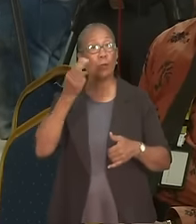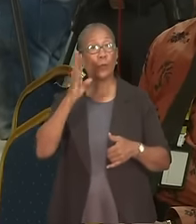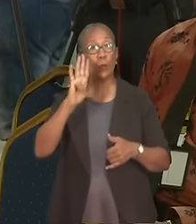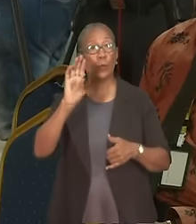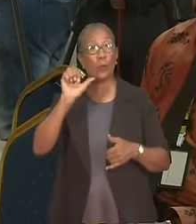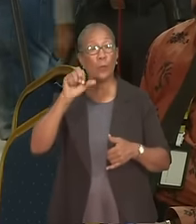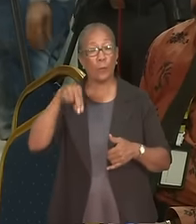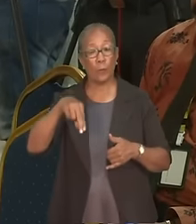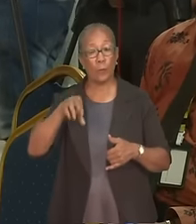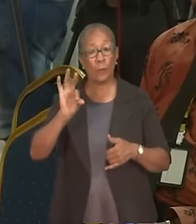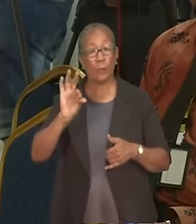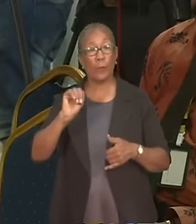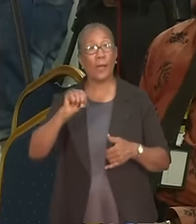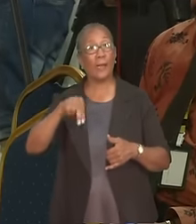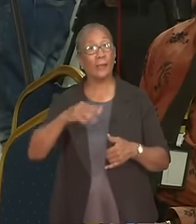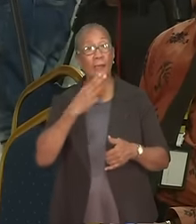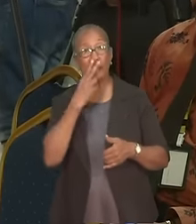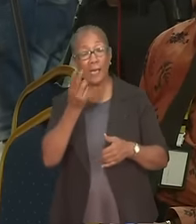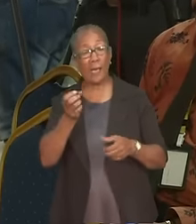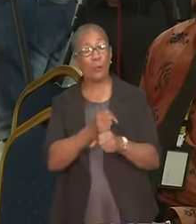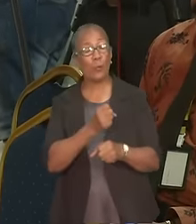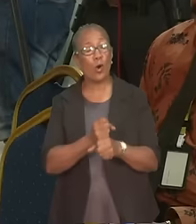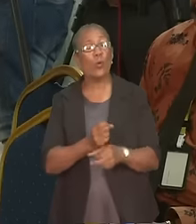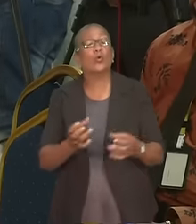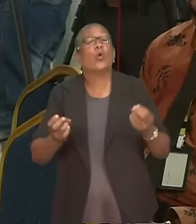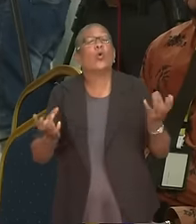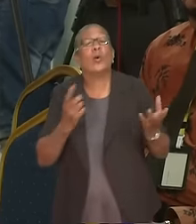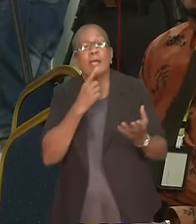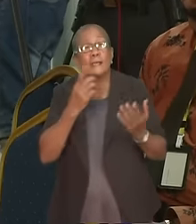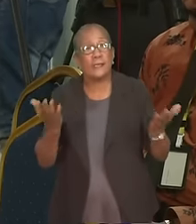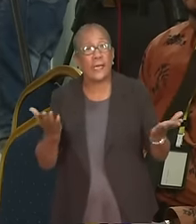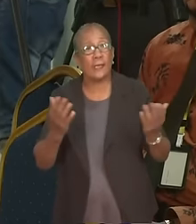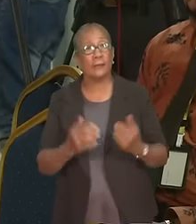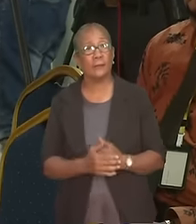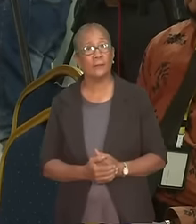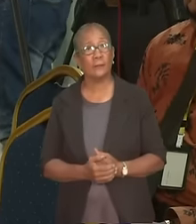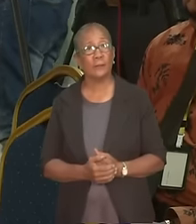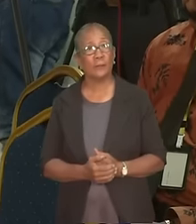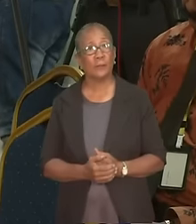alles. Hoe zit dat u? En